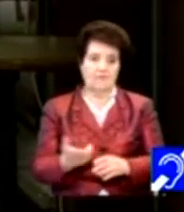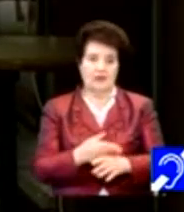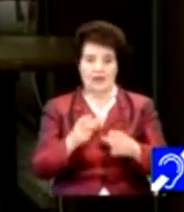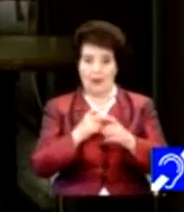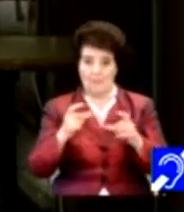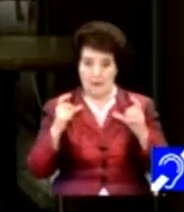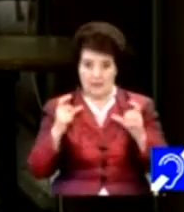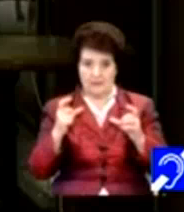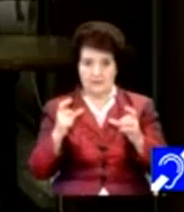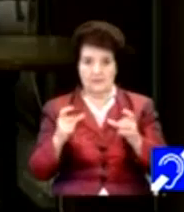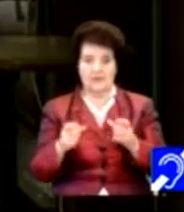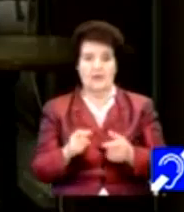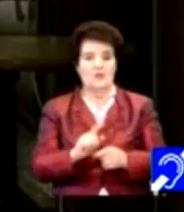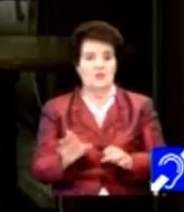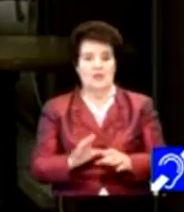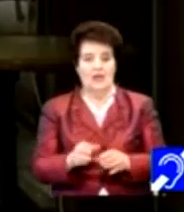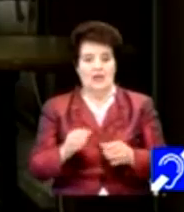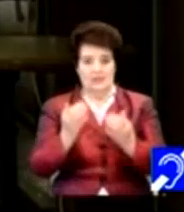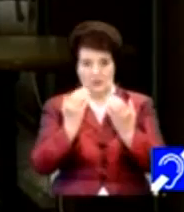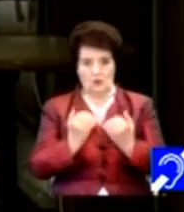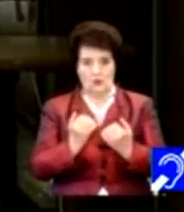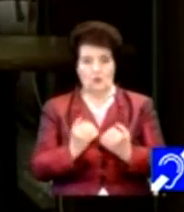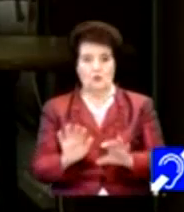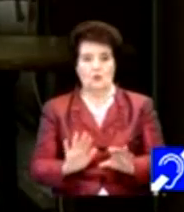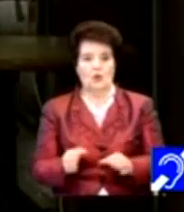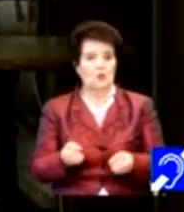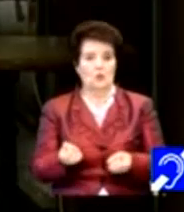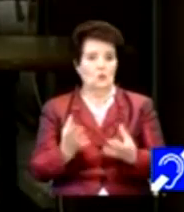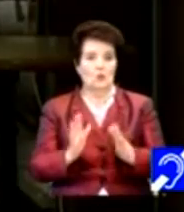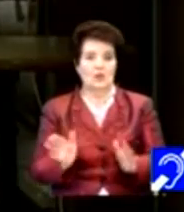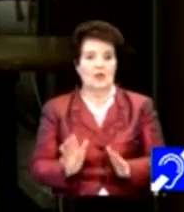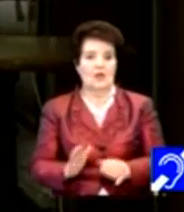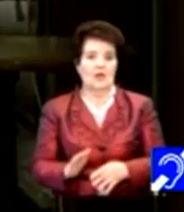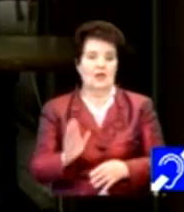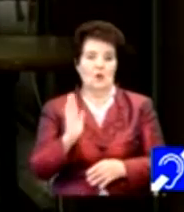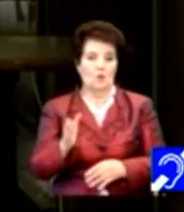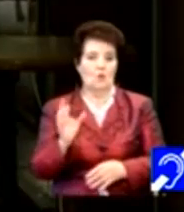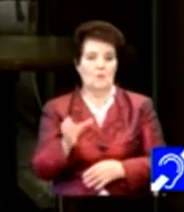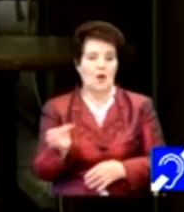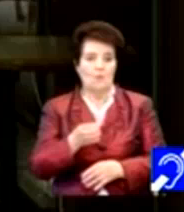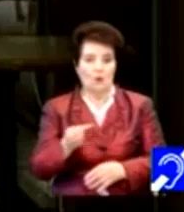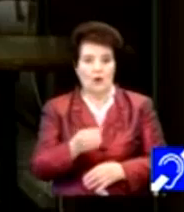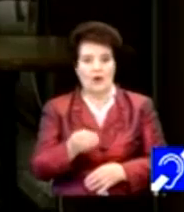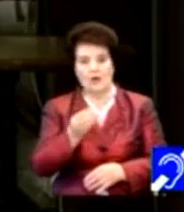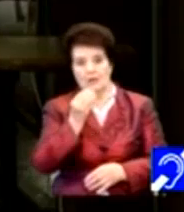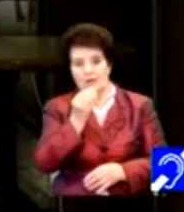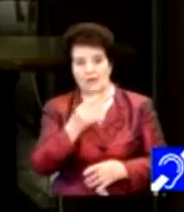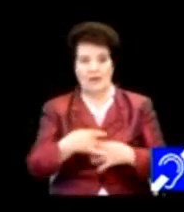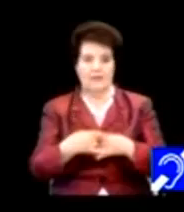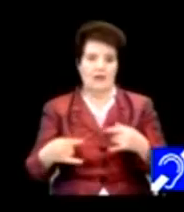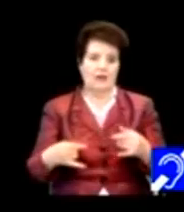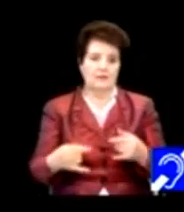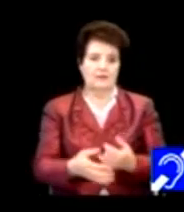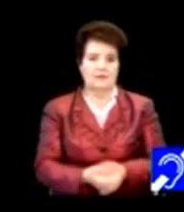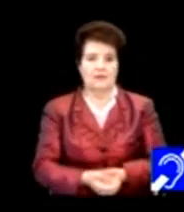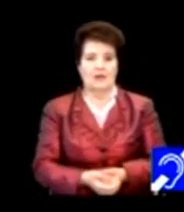mască și nici să o scoată. Așa că nu este clar cum vom savura băuturile și bucatele la terase.